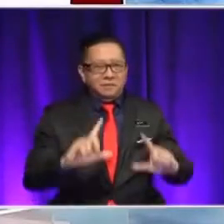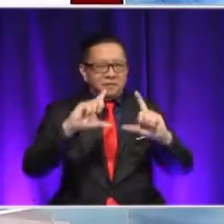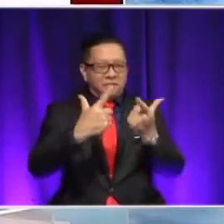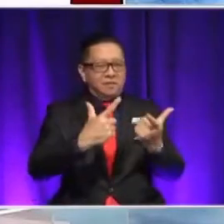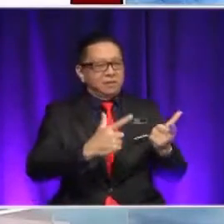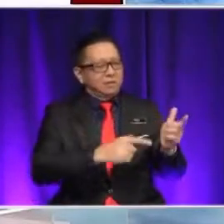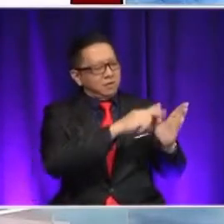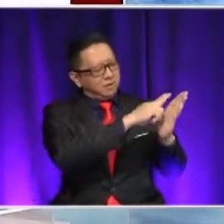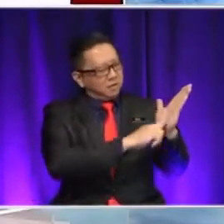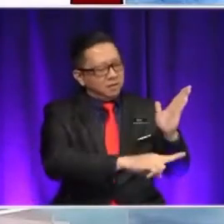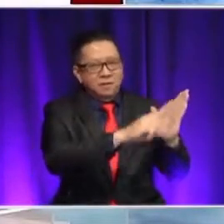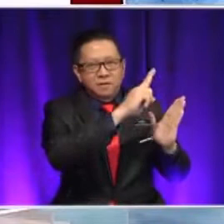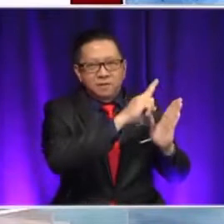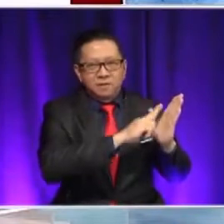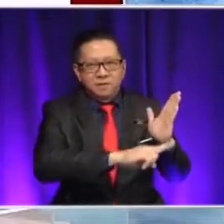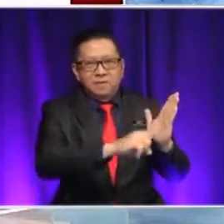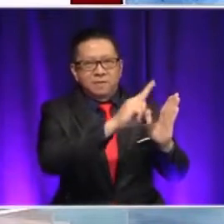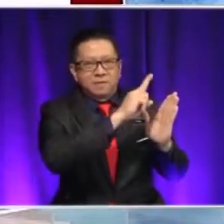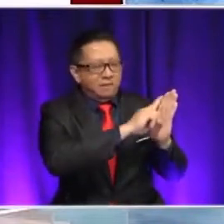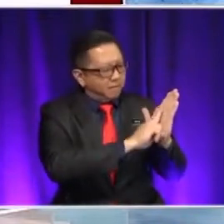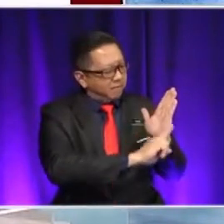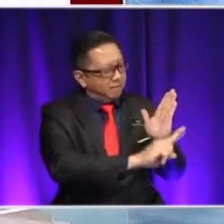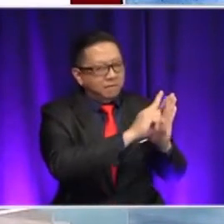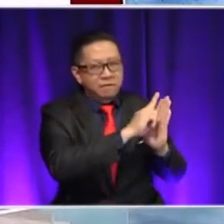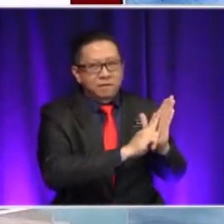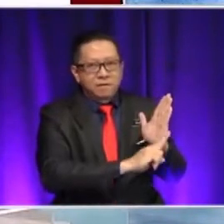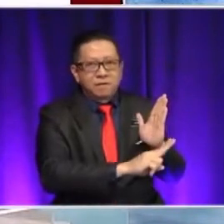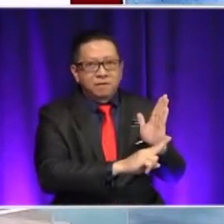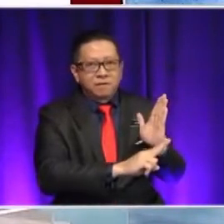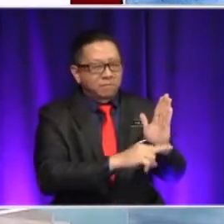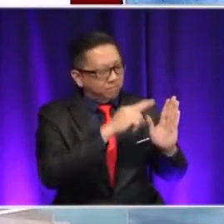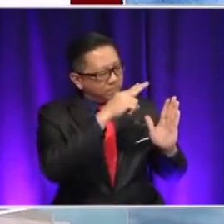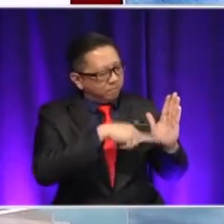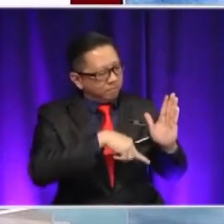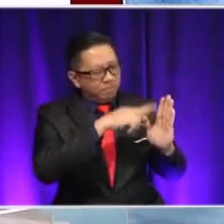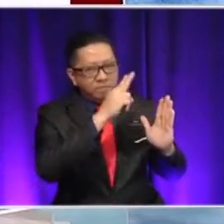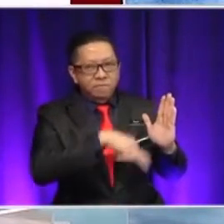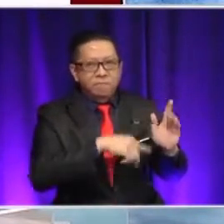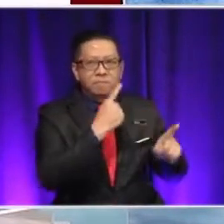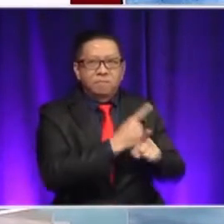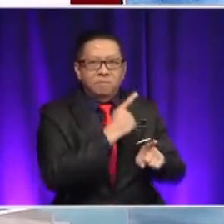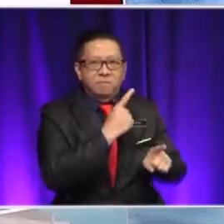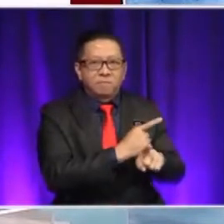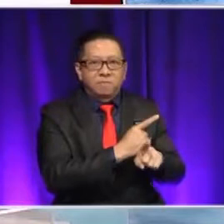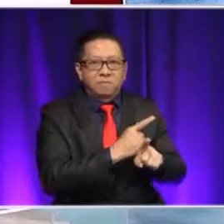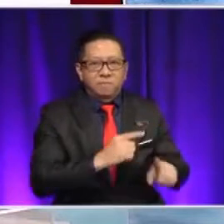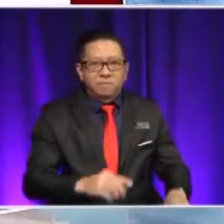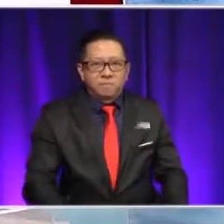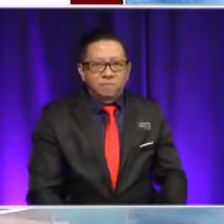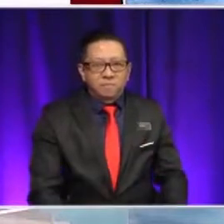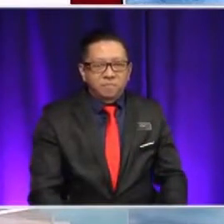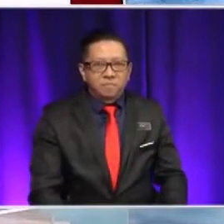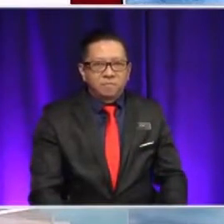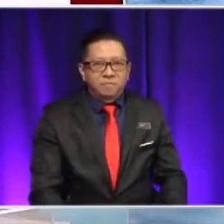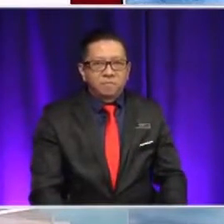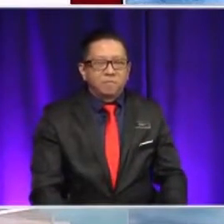berkurangnya junedi kurva laju kelas supaya pantauannya murid termasuk pemantauan acehku akan